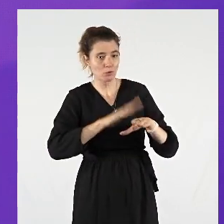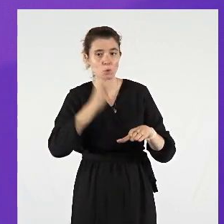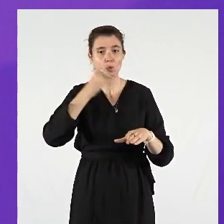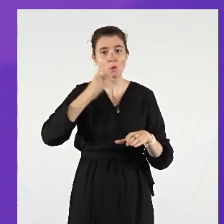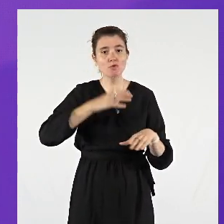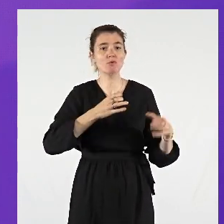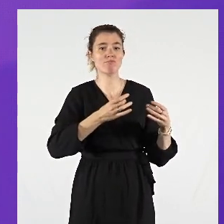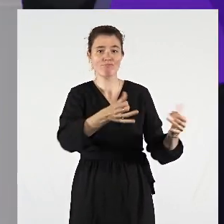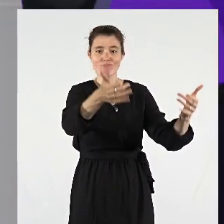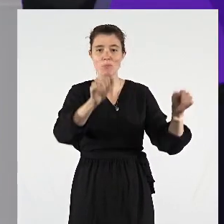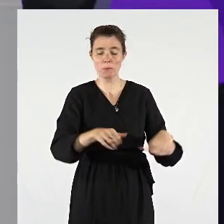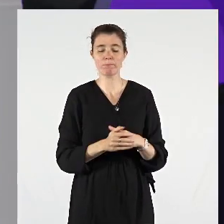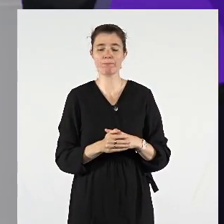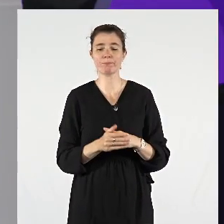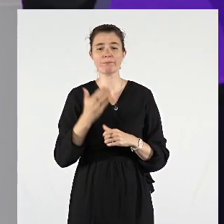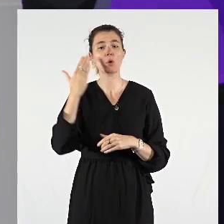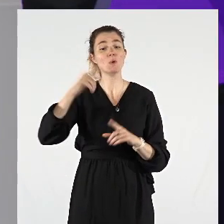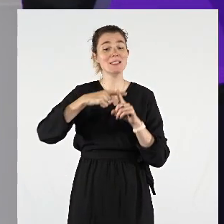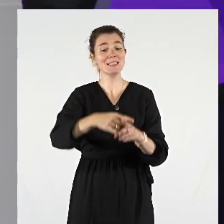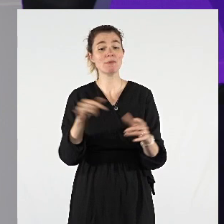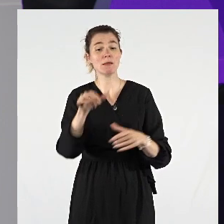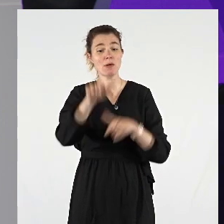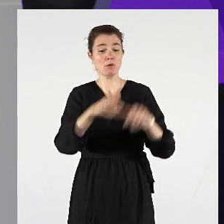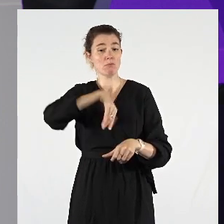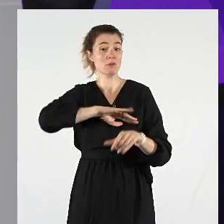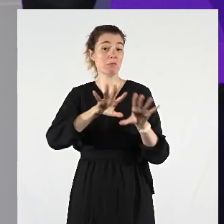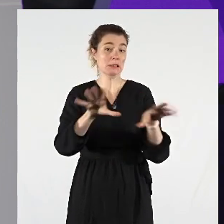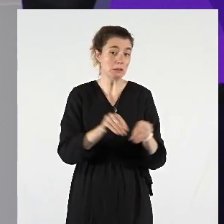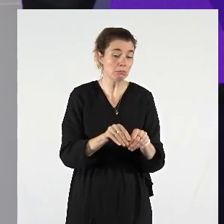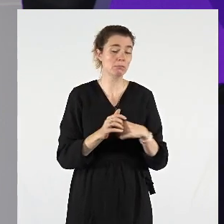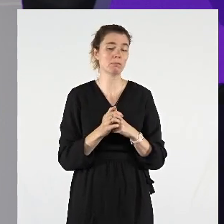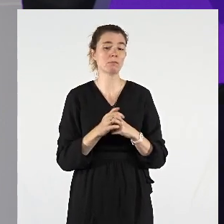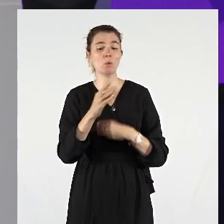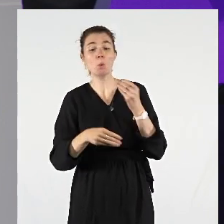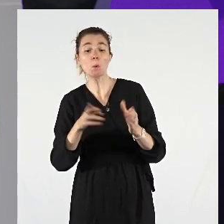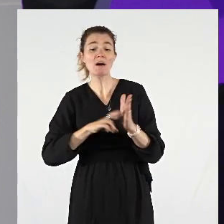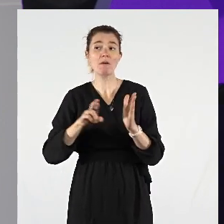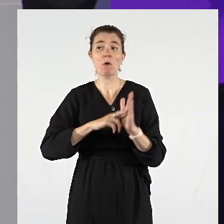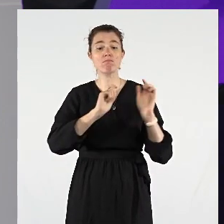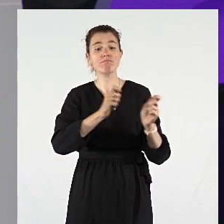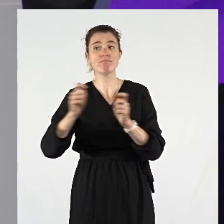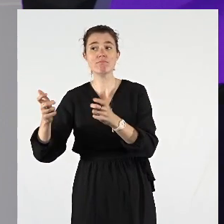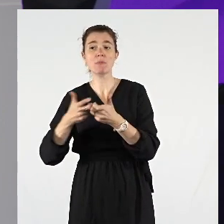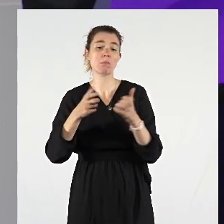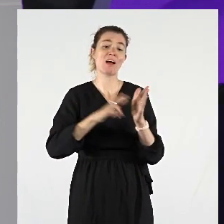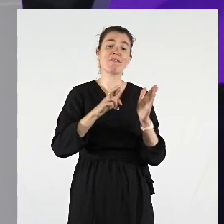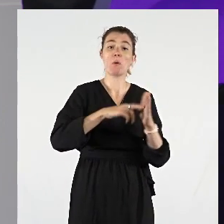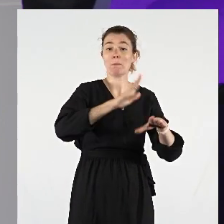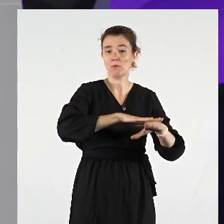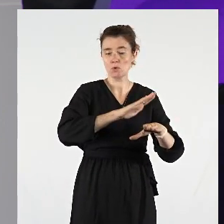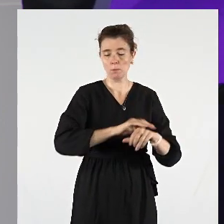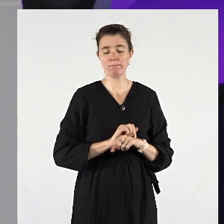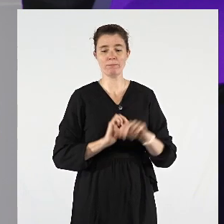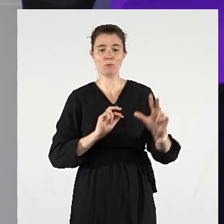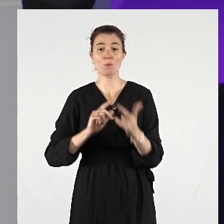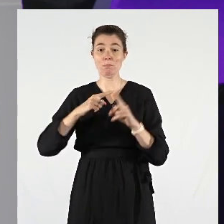L'autre cible, ça sera les encadrants, et puis éventuellement des référents que l'on va nommer, des référents prévention. Et puis la troisième cible, c'est les